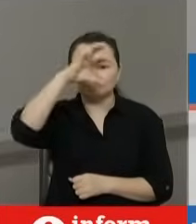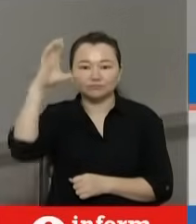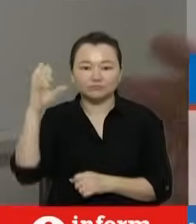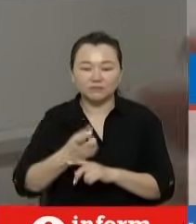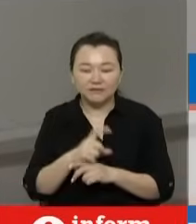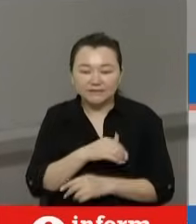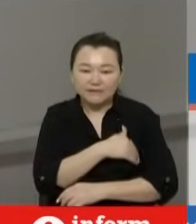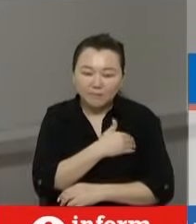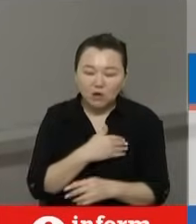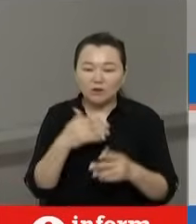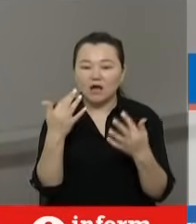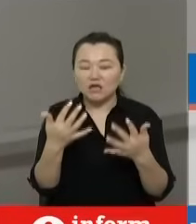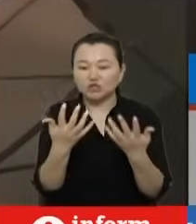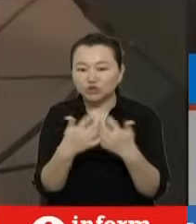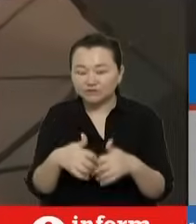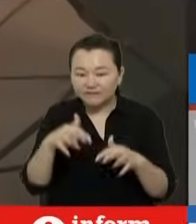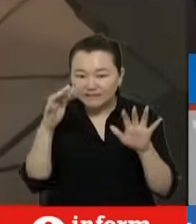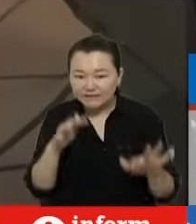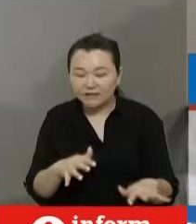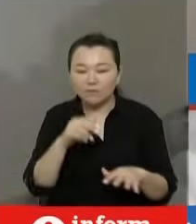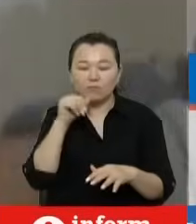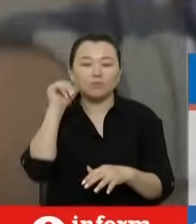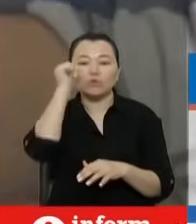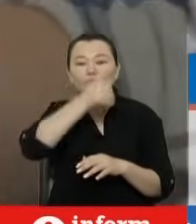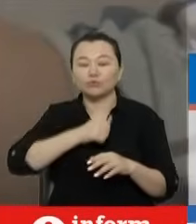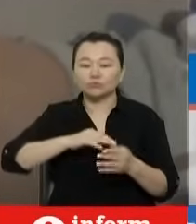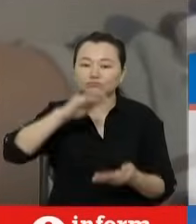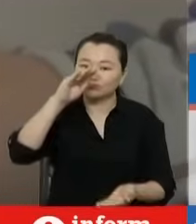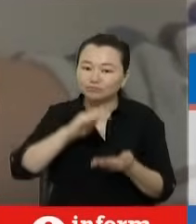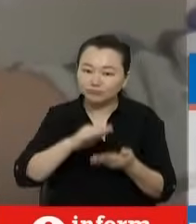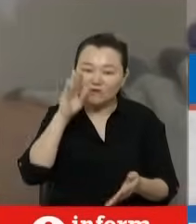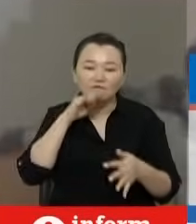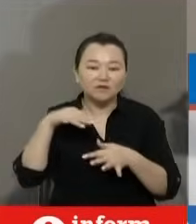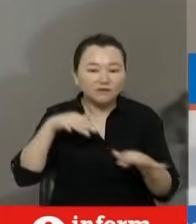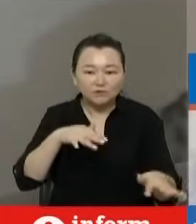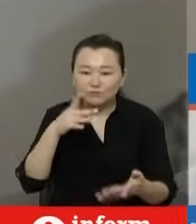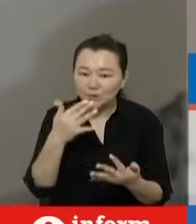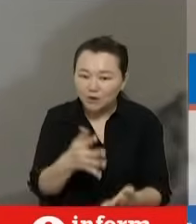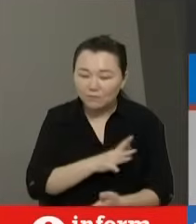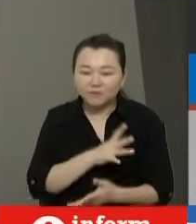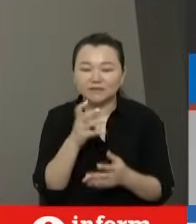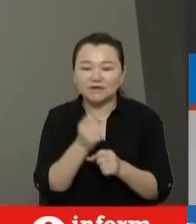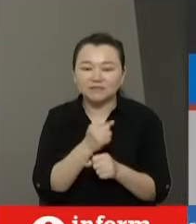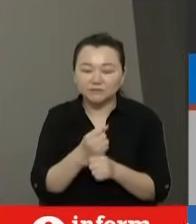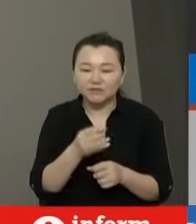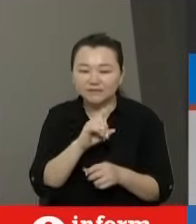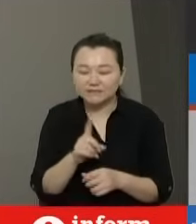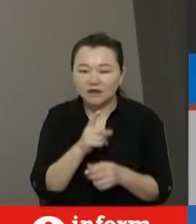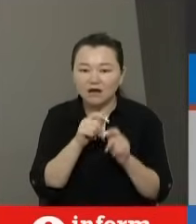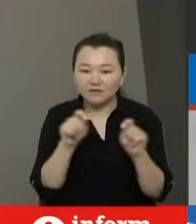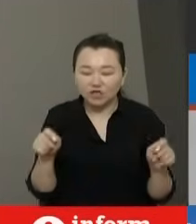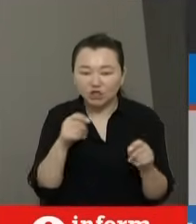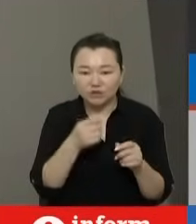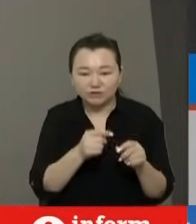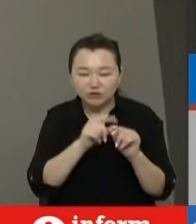температуре, количестве снега, о подтоплении за прошлые годы, уровне воды с гидропостов. Эти данные разработчики берут из открытых источников,